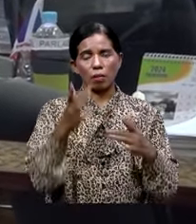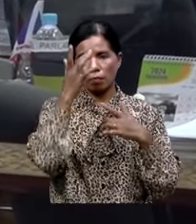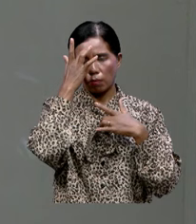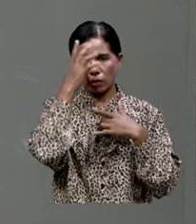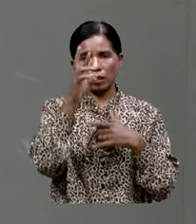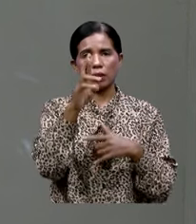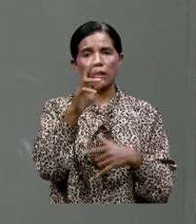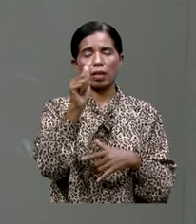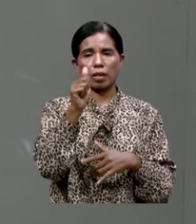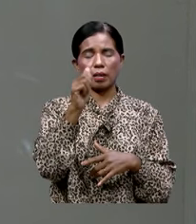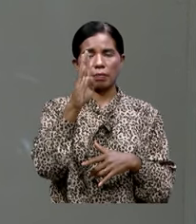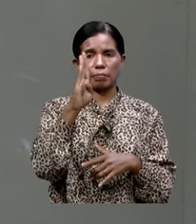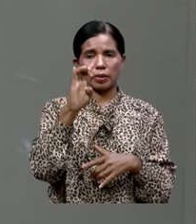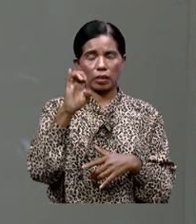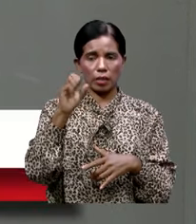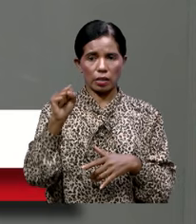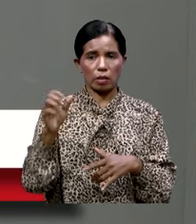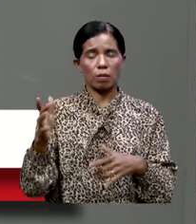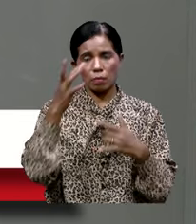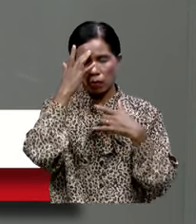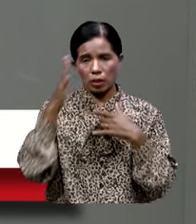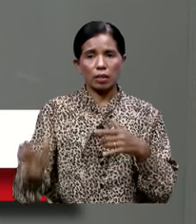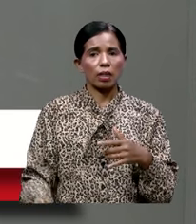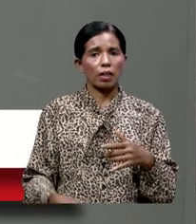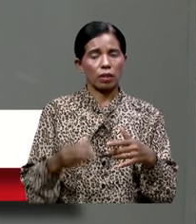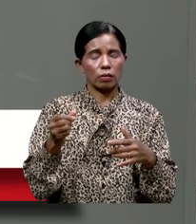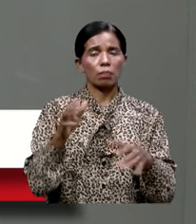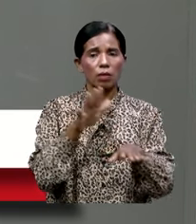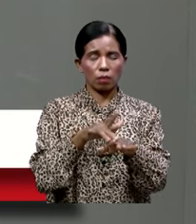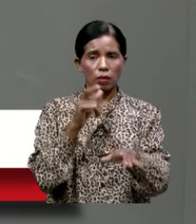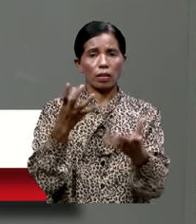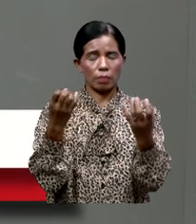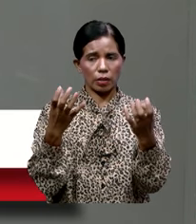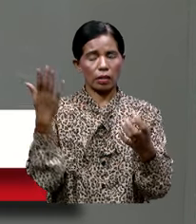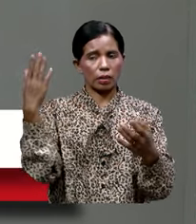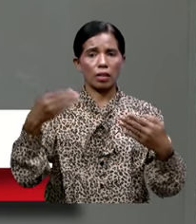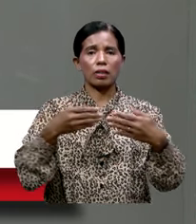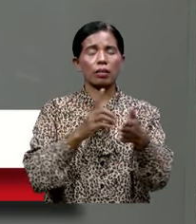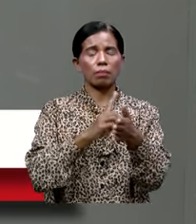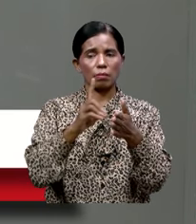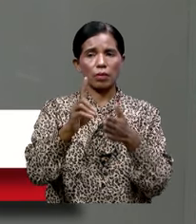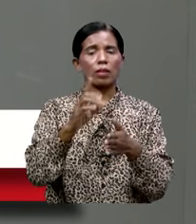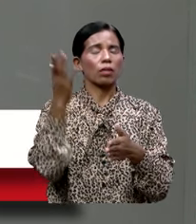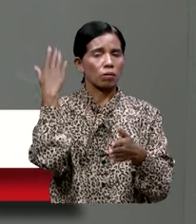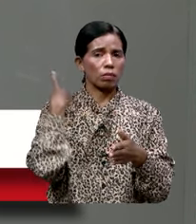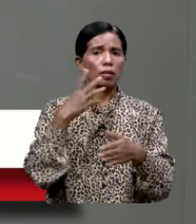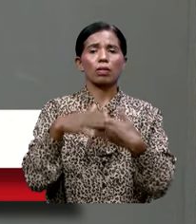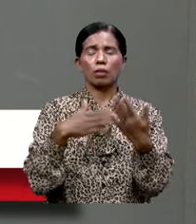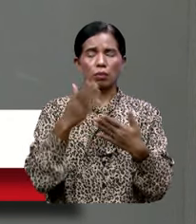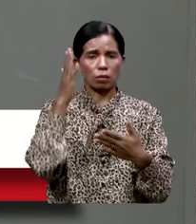rabies nebe makagora afeta makas e iha semana kutuk itahutu hatene